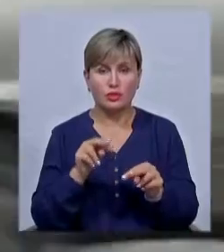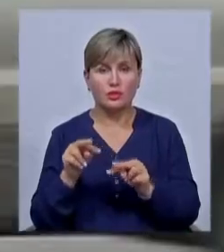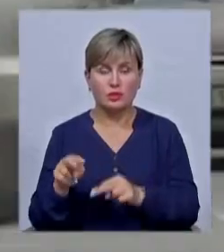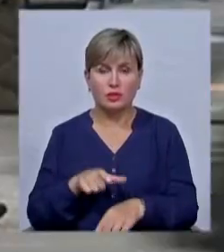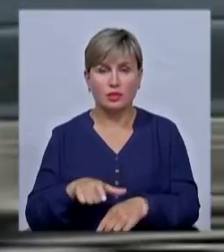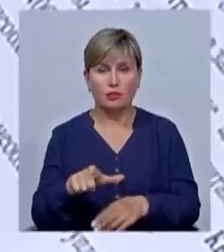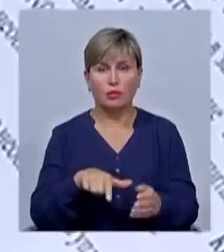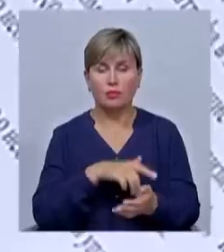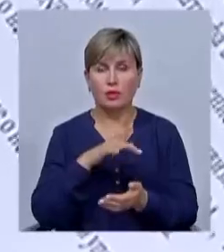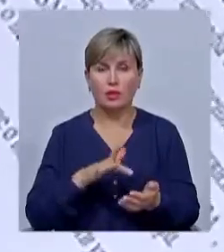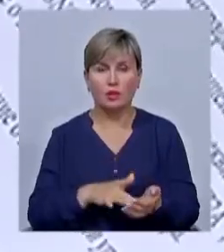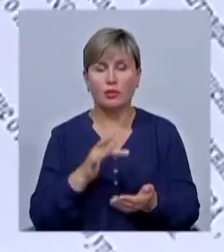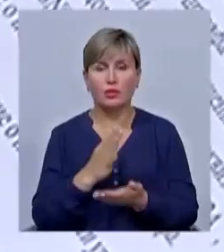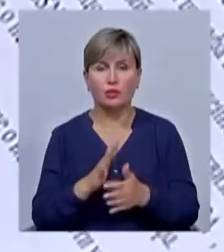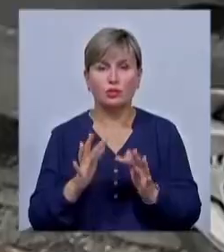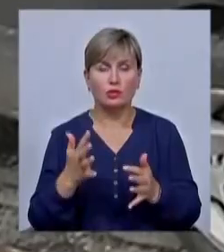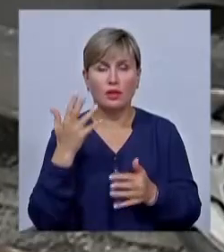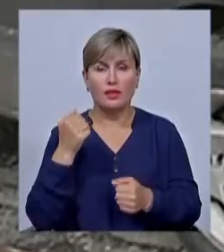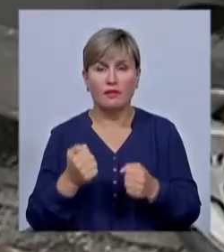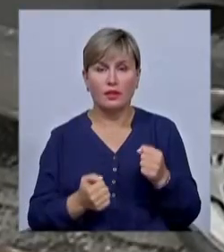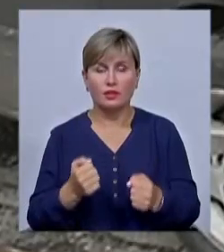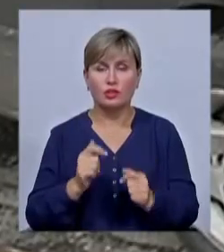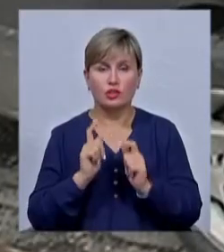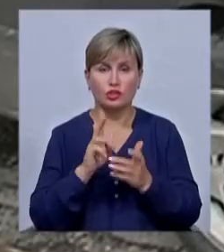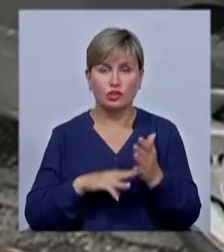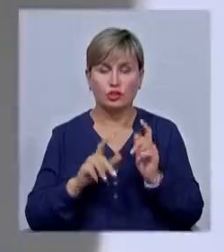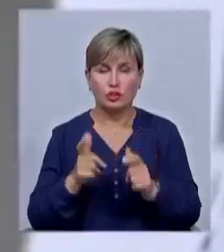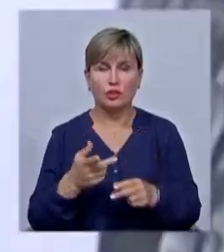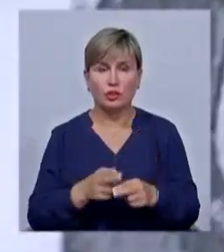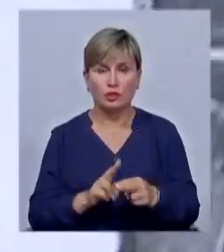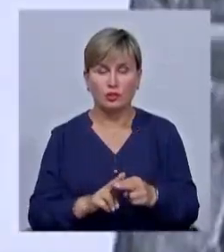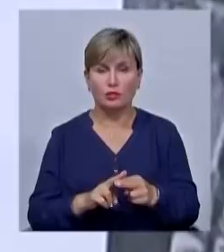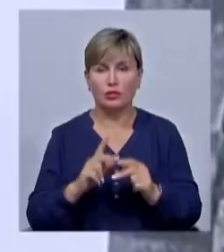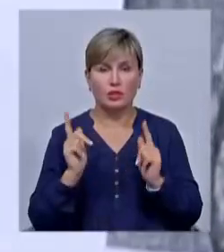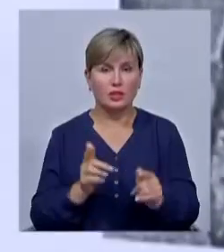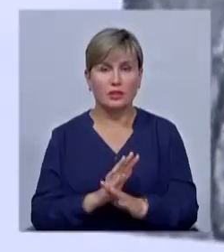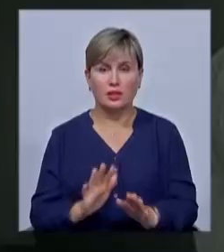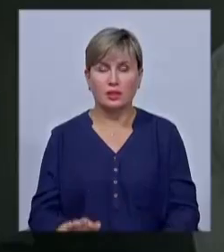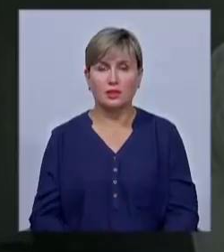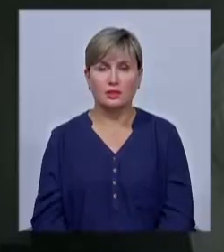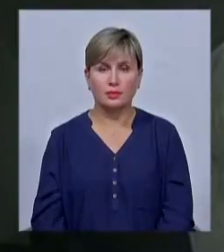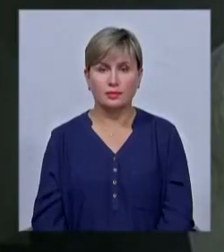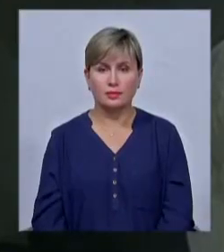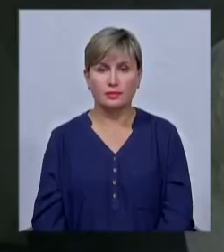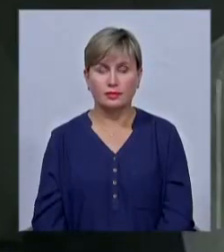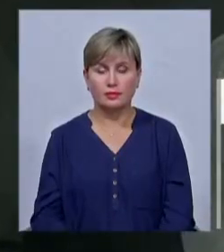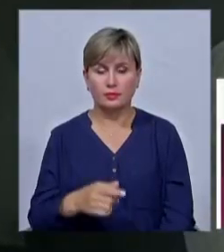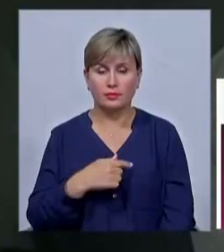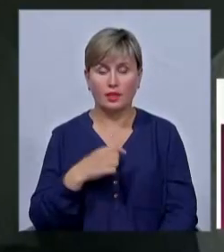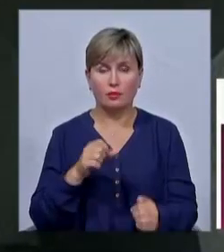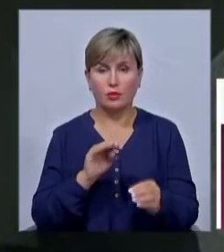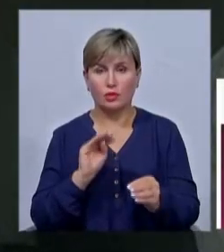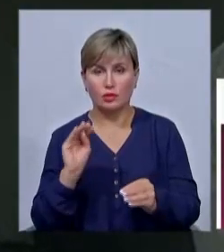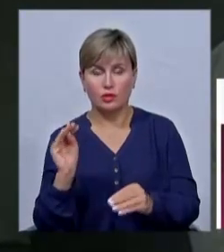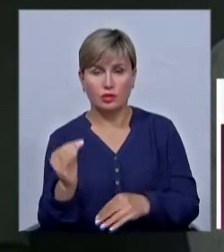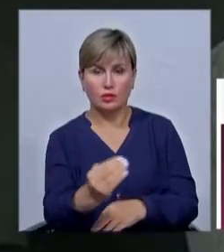дорогах мегаполиса но есть случаи когда водителям приходят штрафы с которыми они категорически не согласны я объехал машину и пару